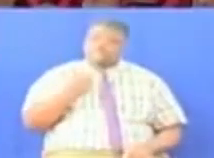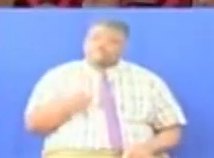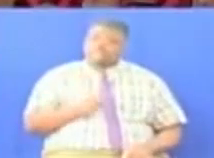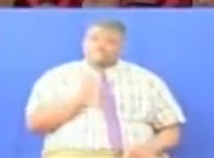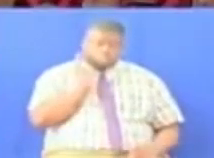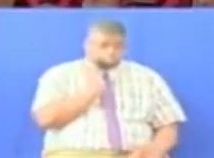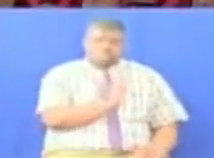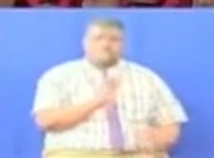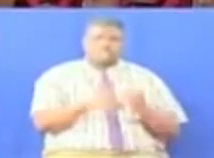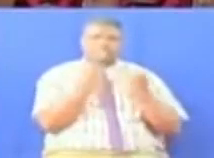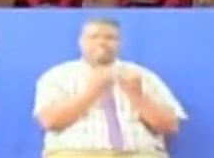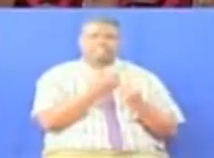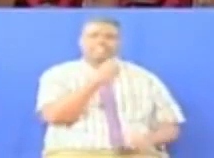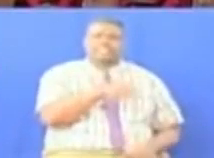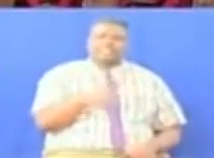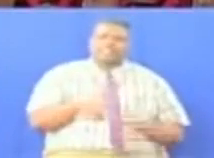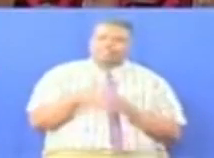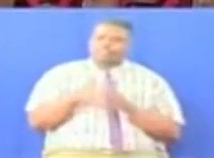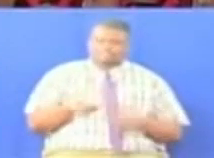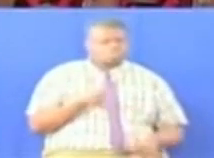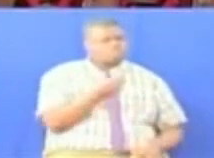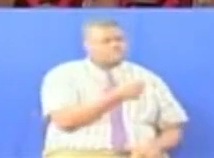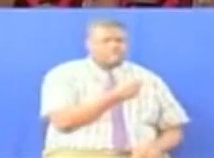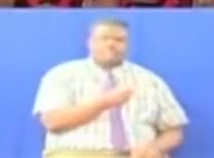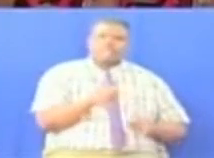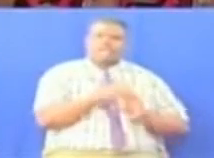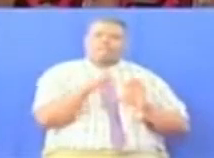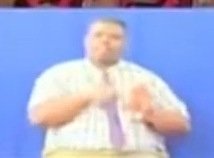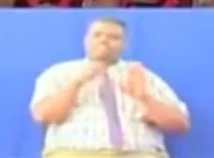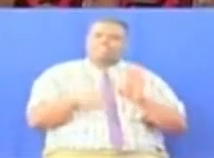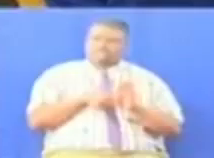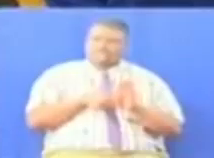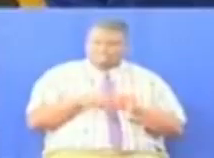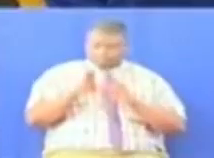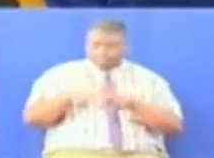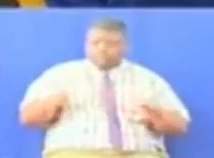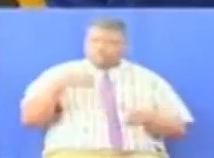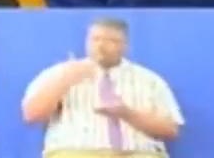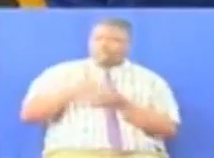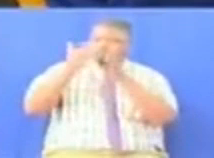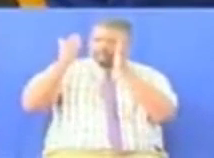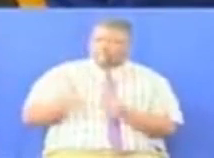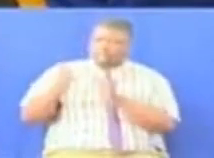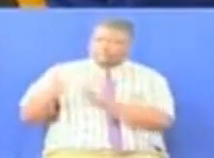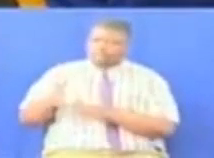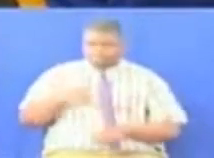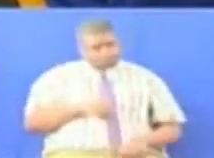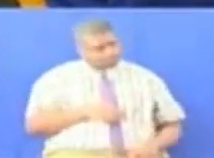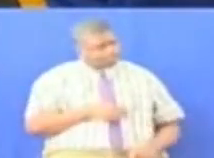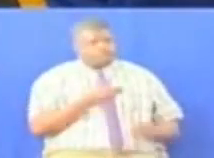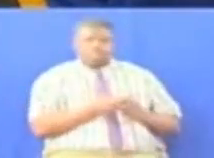asasi za kiraia pamoja na raia kufungua mashauri katika Mahakama ya Afrika ya Haki za Binadamu na Watu kwa kujitoa pamoja na kuwa mahakama